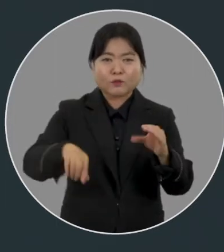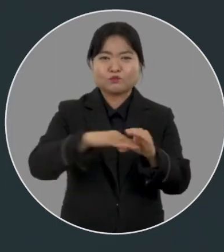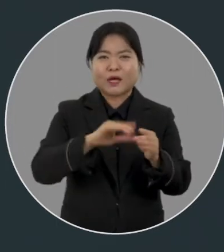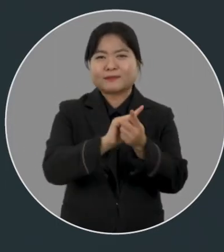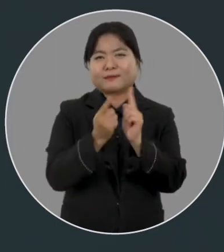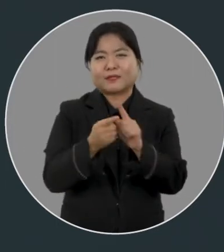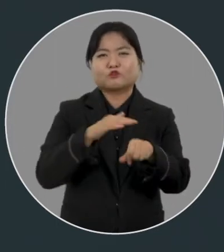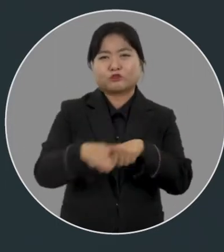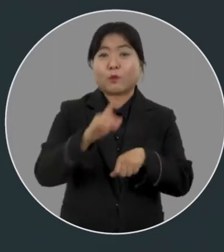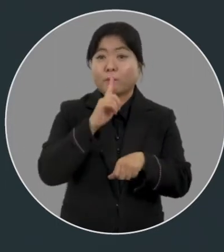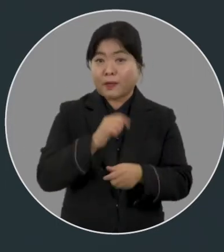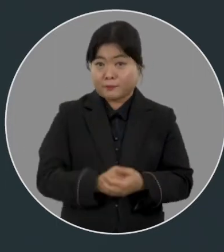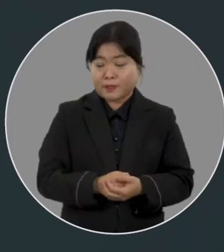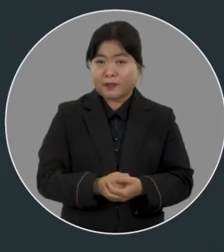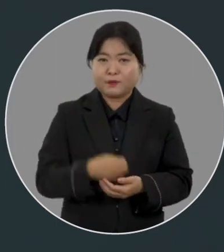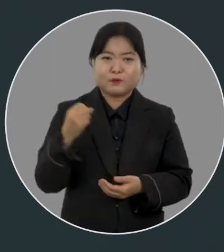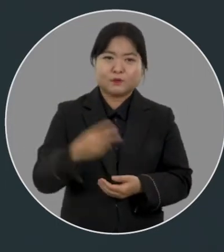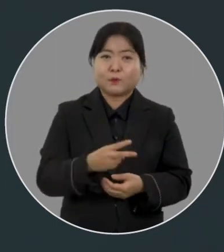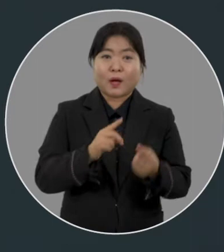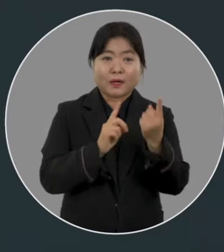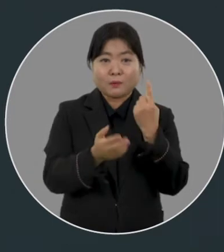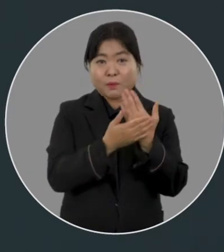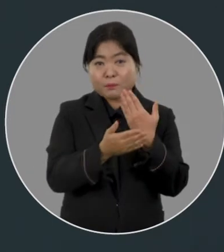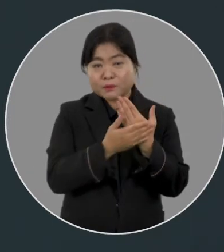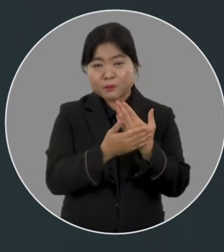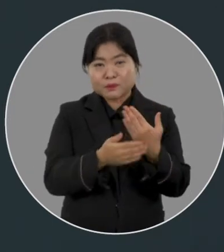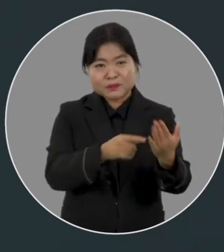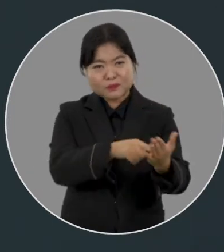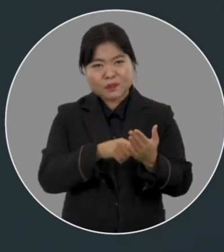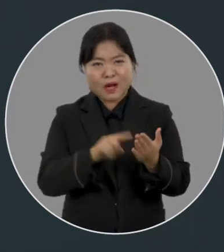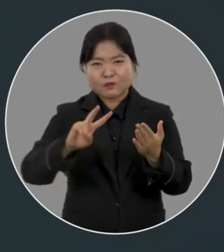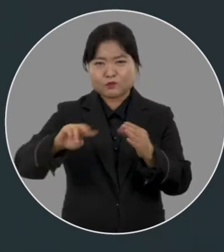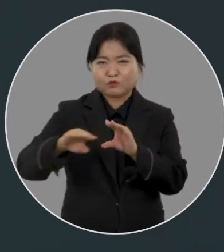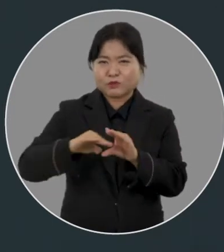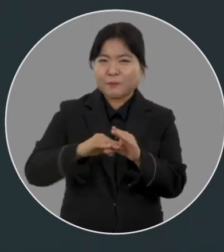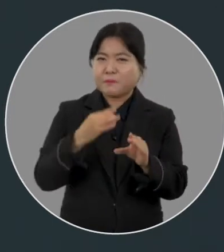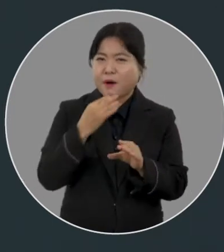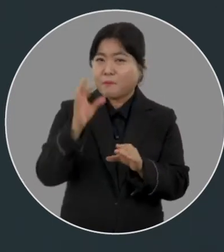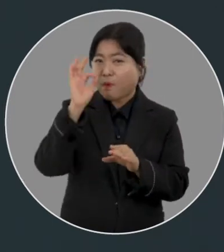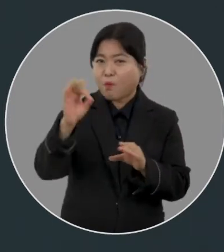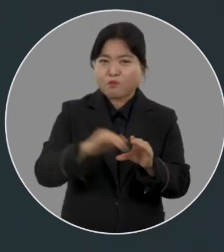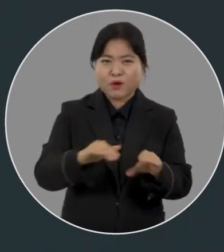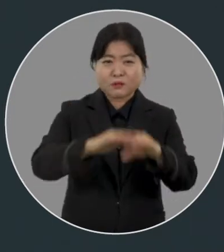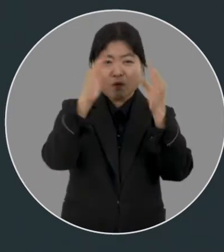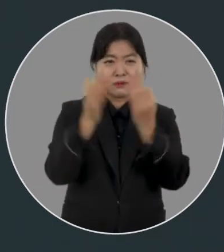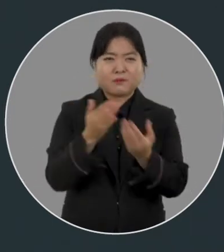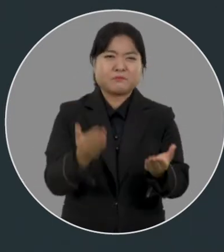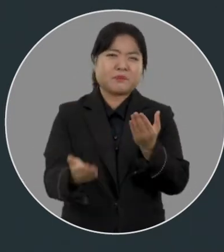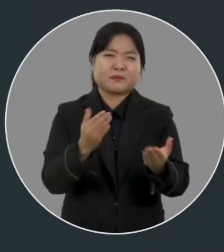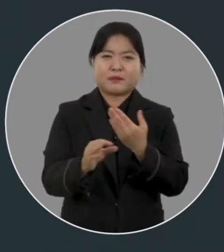하죠. 또 하나는 표피적으로 드러나는 한두 문화 요소를 보고 문화 전체를 판단해서는 안 되는